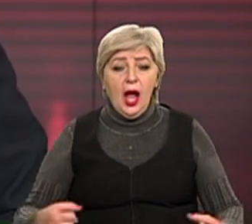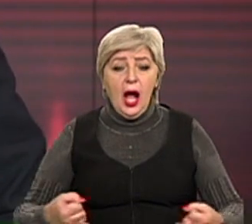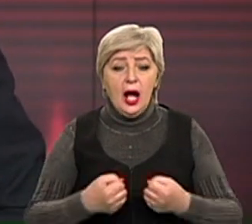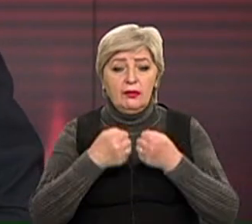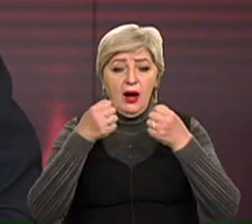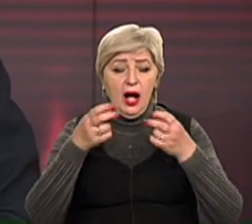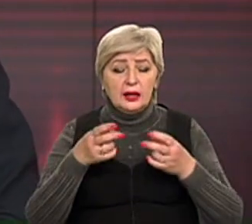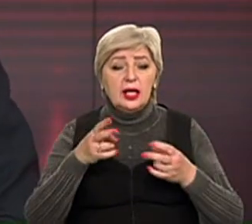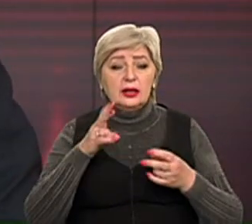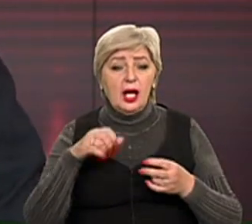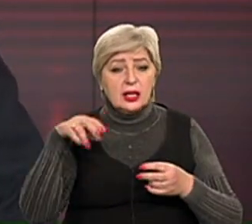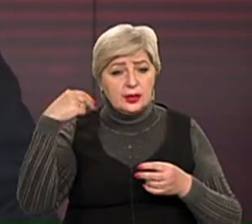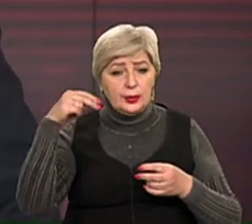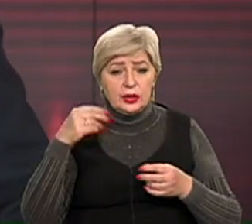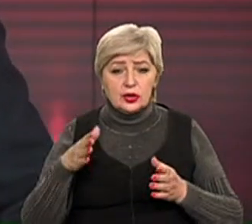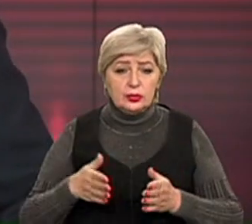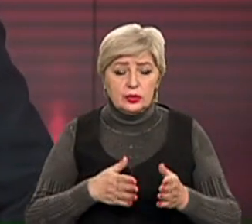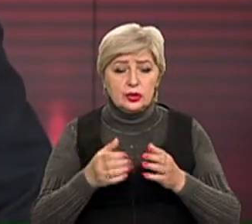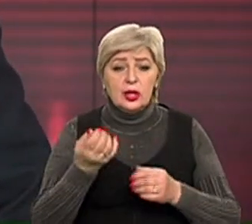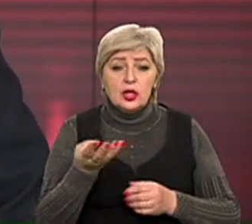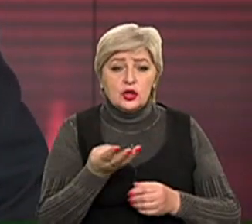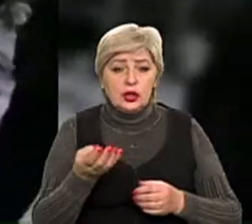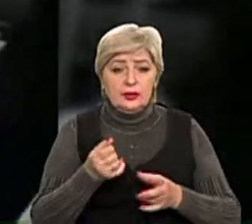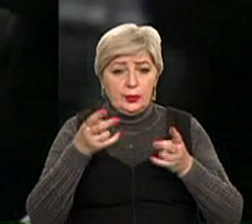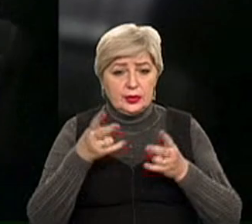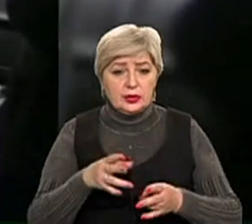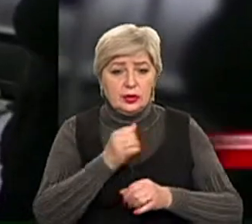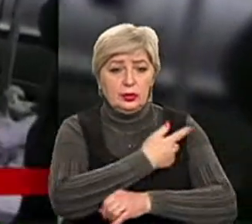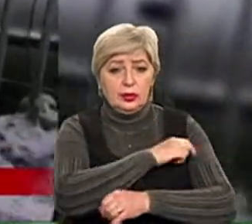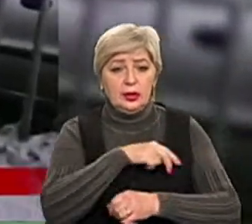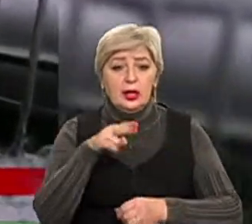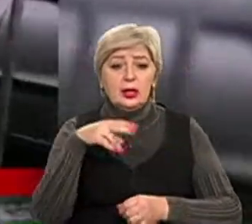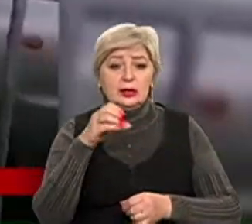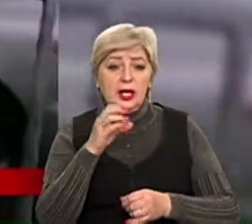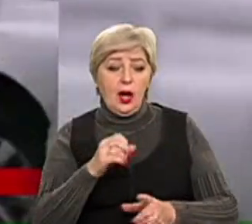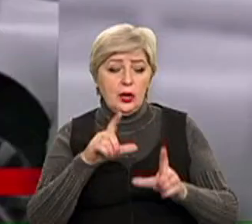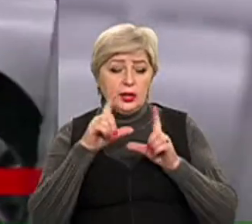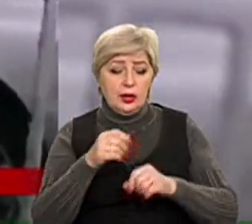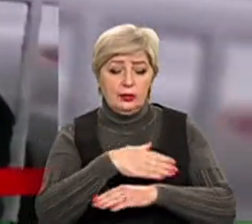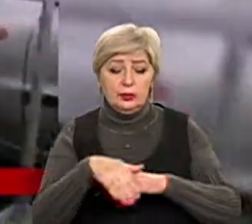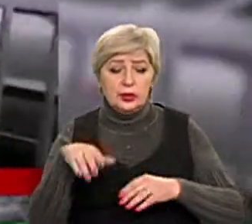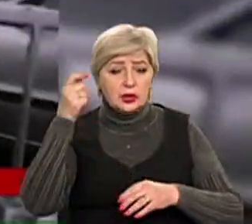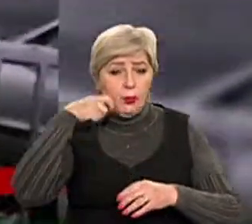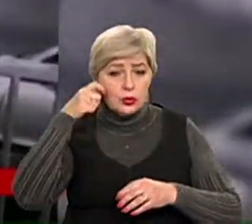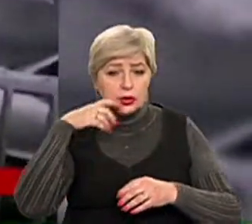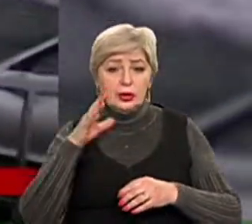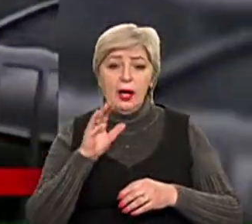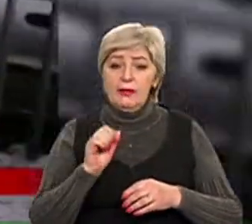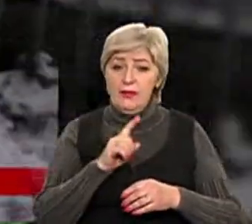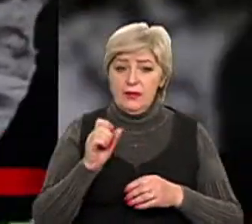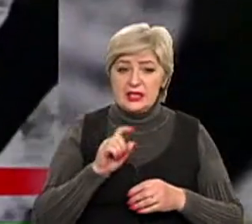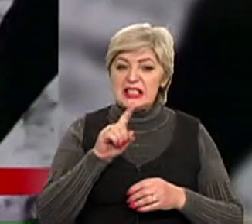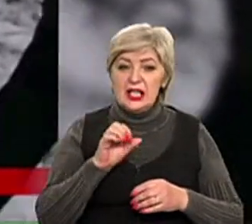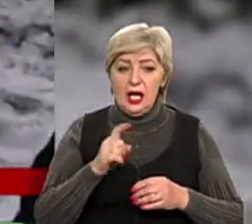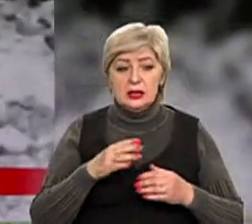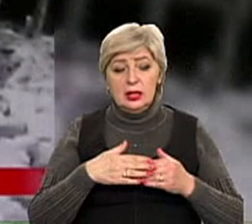Аварія на Запорізькому шосе. 4 постраждалих у лікарні. Де урухався вулицею Пушкіна, а ЗАЗ із боку Тополя. За